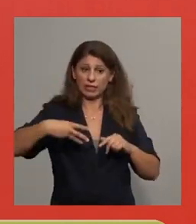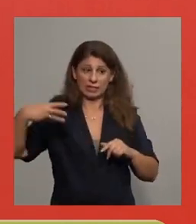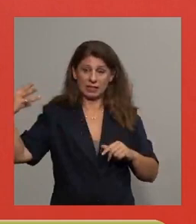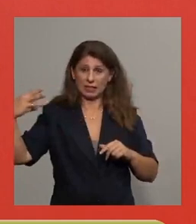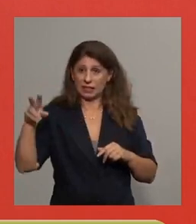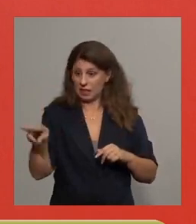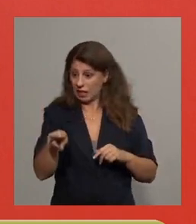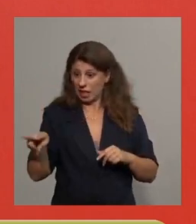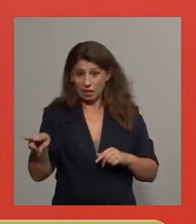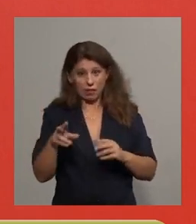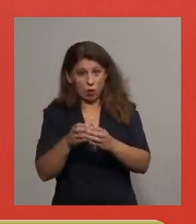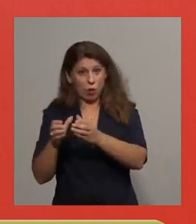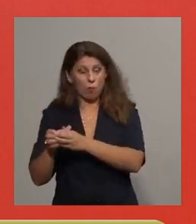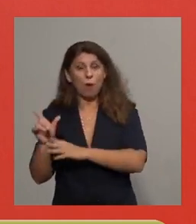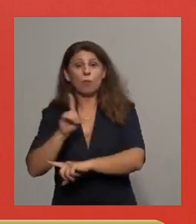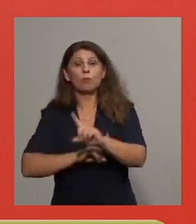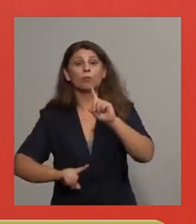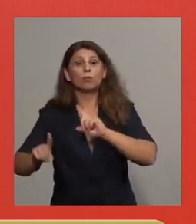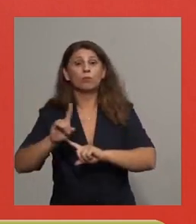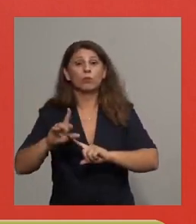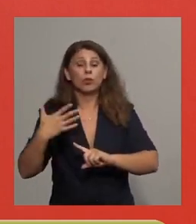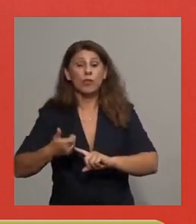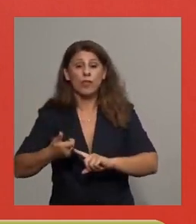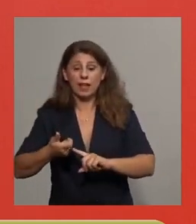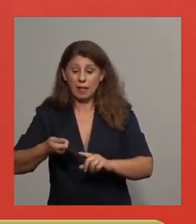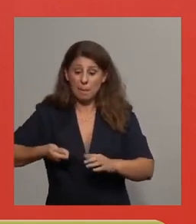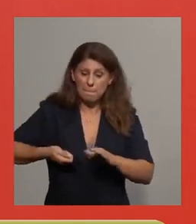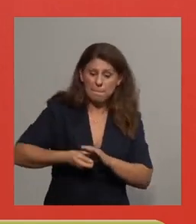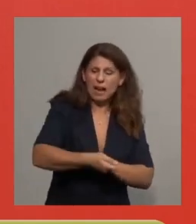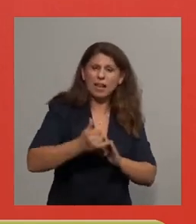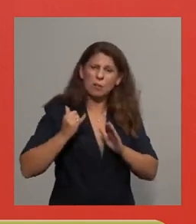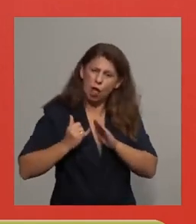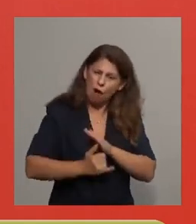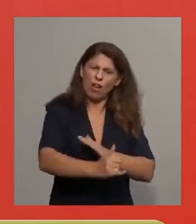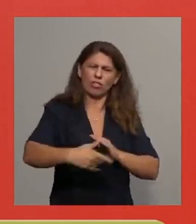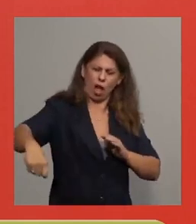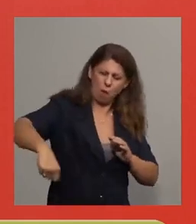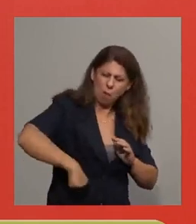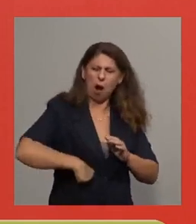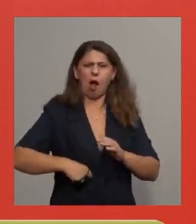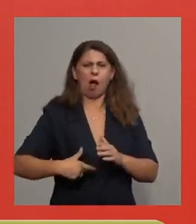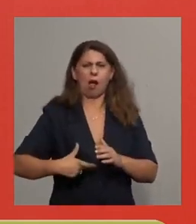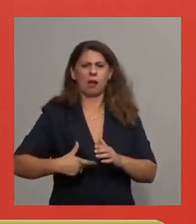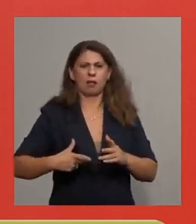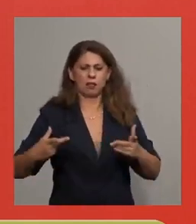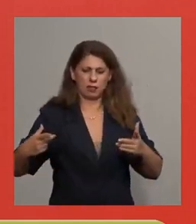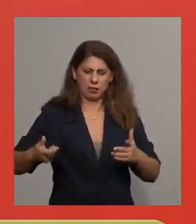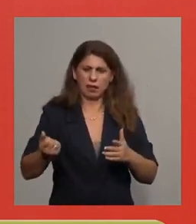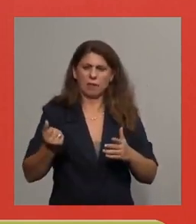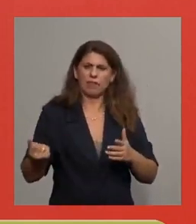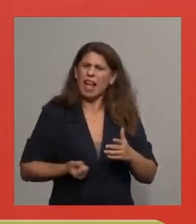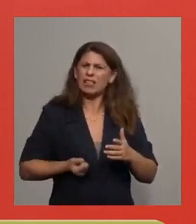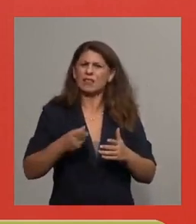να διαγωνίζονται για το ποιος θα βάλει το μαχαίρι βαθύτερα. Ένα μικρό κομμάτι από αυτές